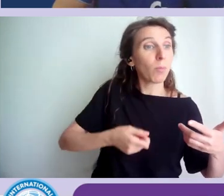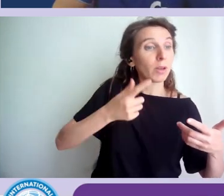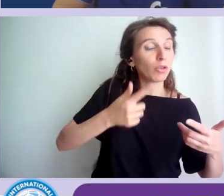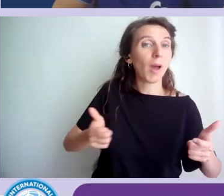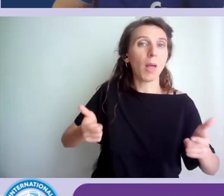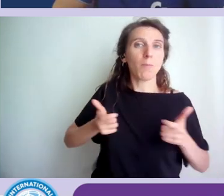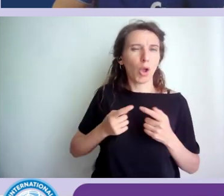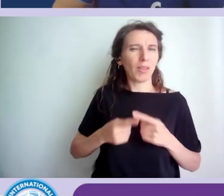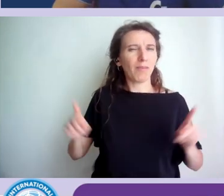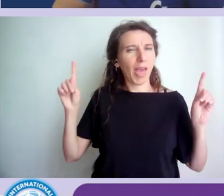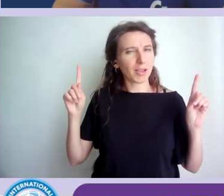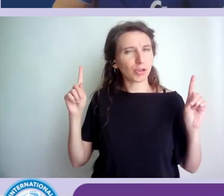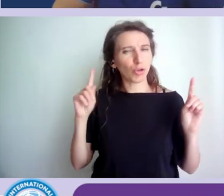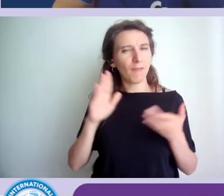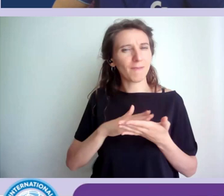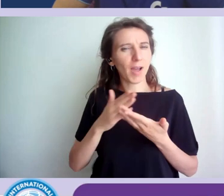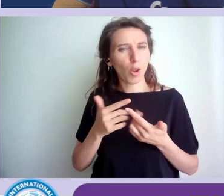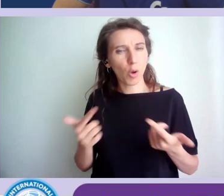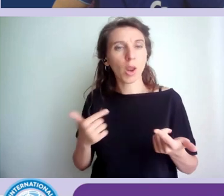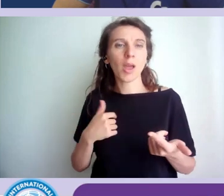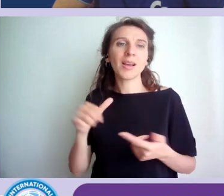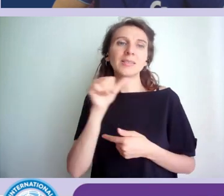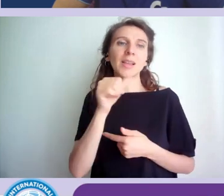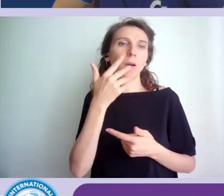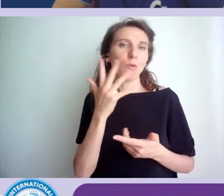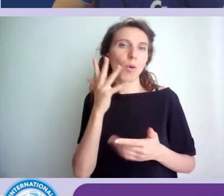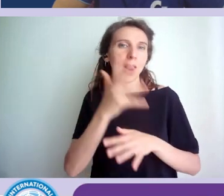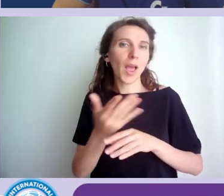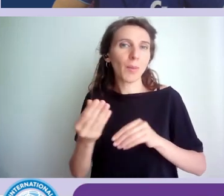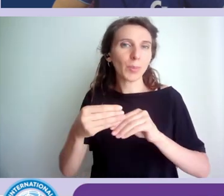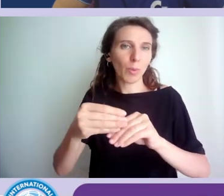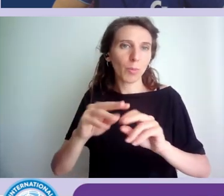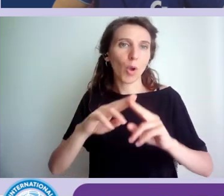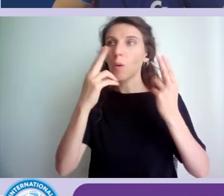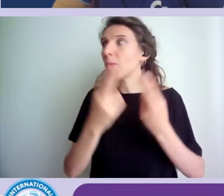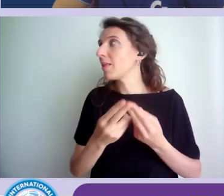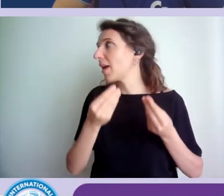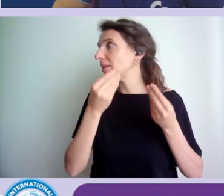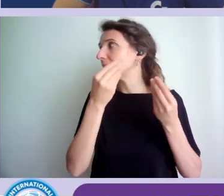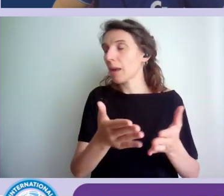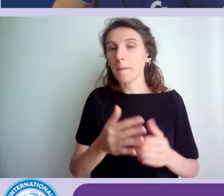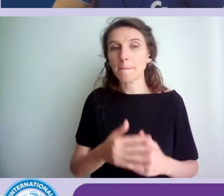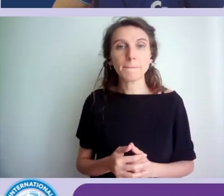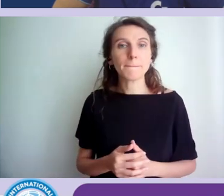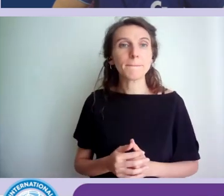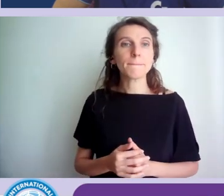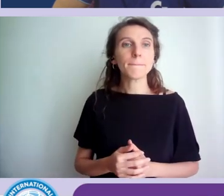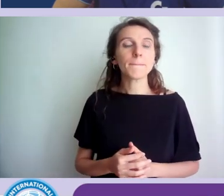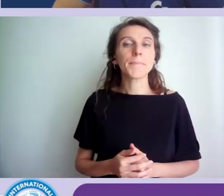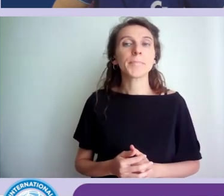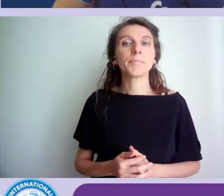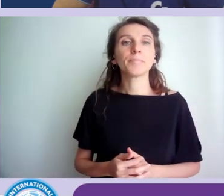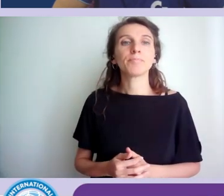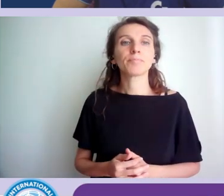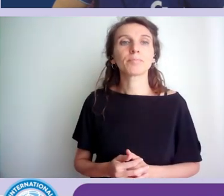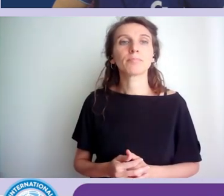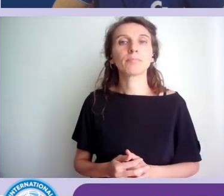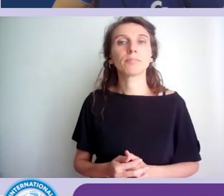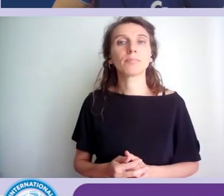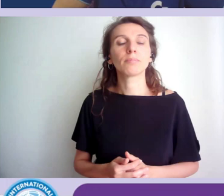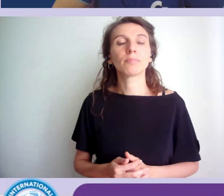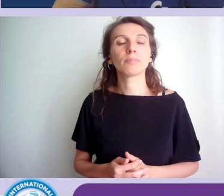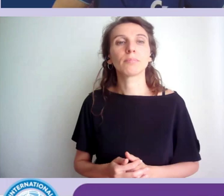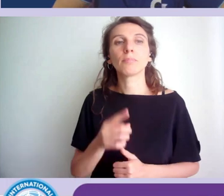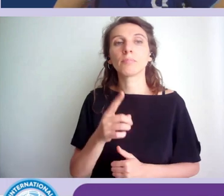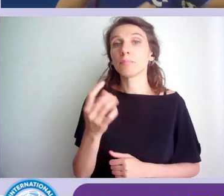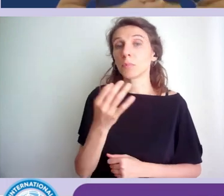Simon la la completezza dell'informazione Come si dice sì volevo aggiungere solo una cosa Roberto visto che prima si chiedeva